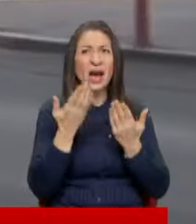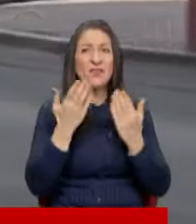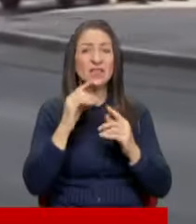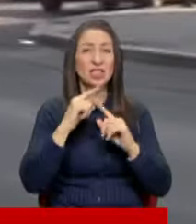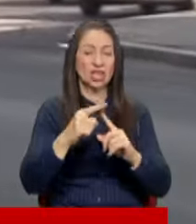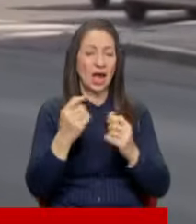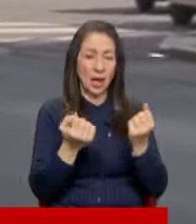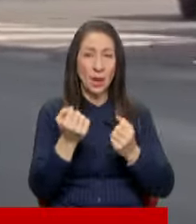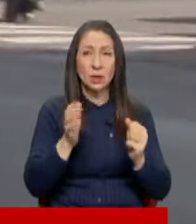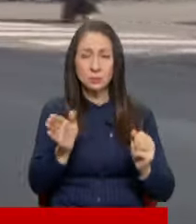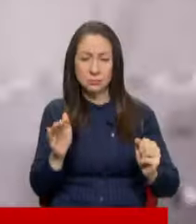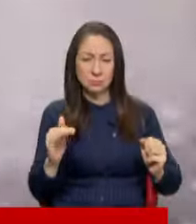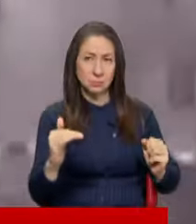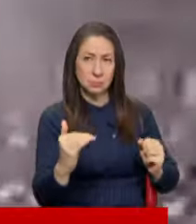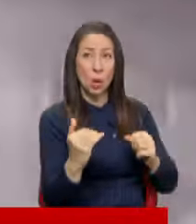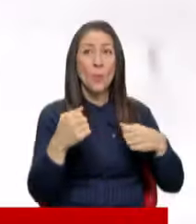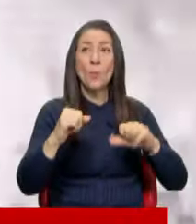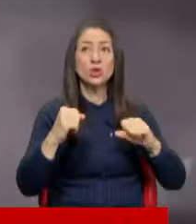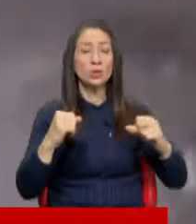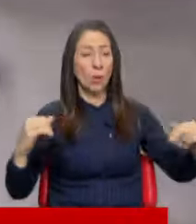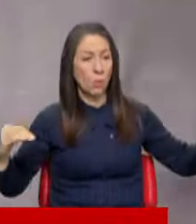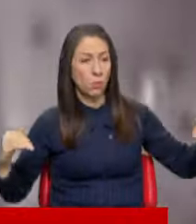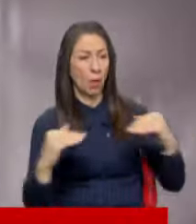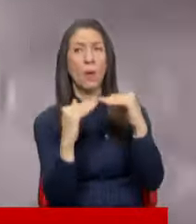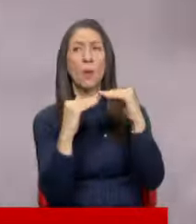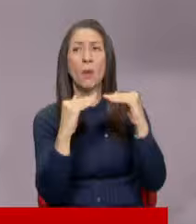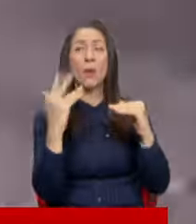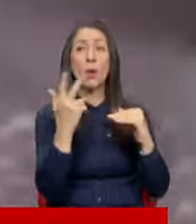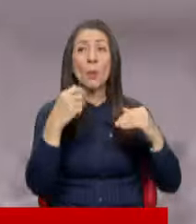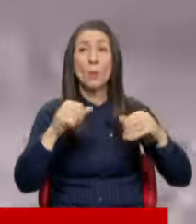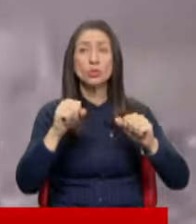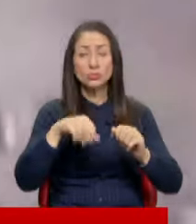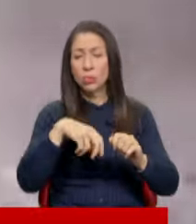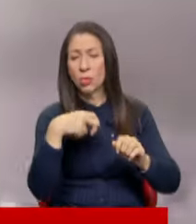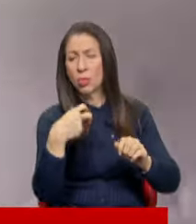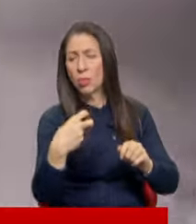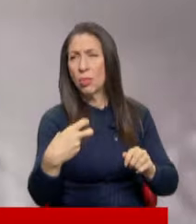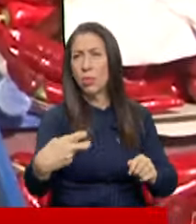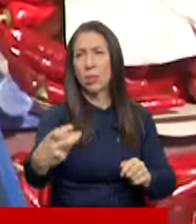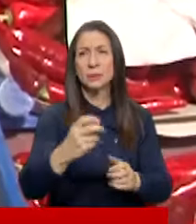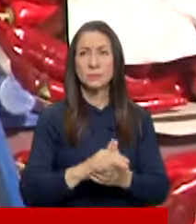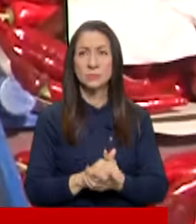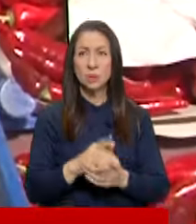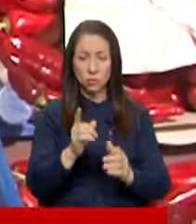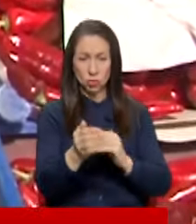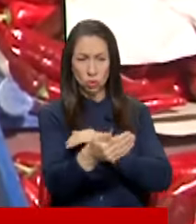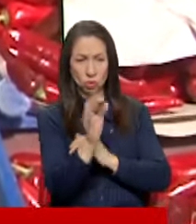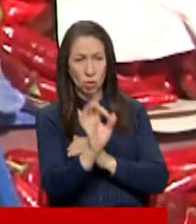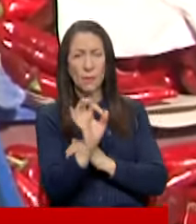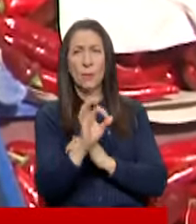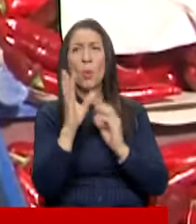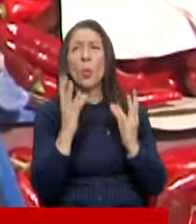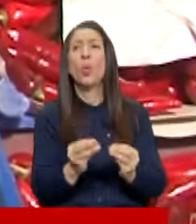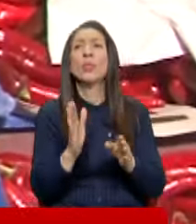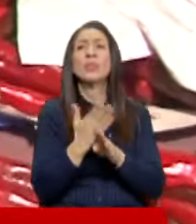ticari araç dönüş yaptığı esnada motosiklette kafa kafaya geldi motosiklet sürücüsü metrelerce savruldu bu köşede oluyor ister